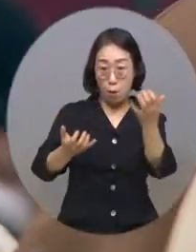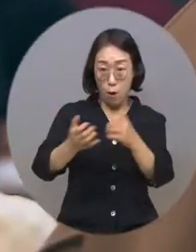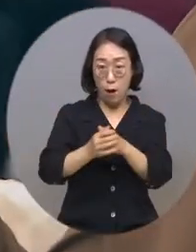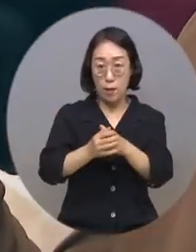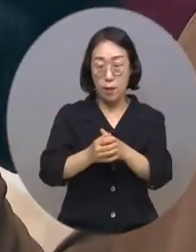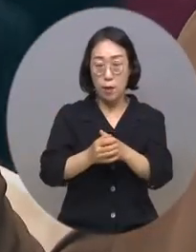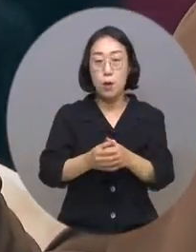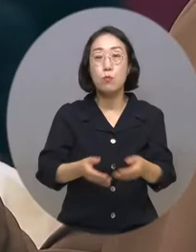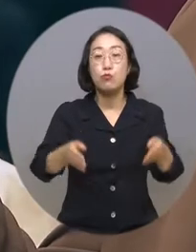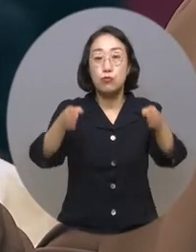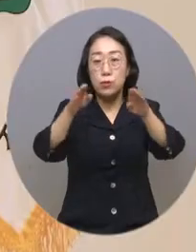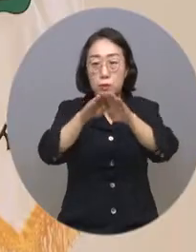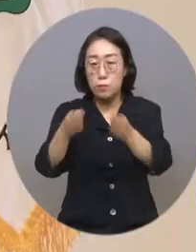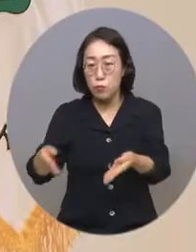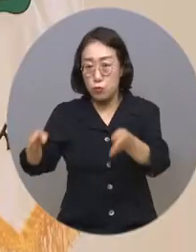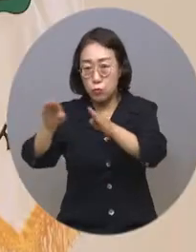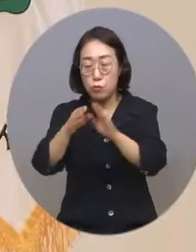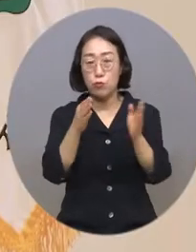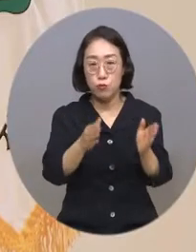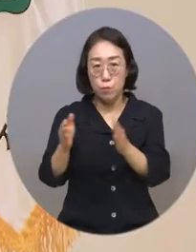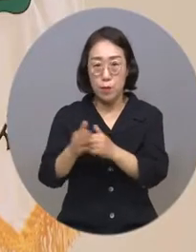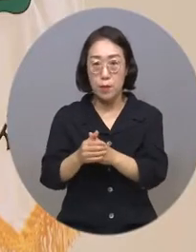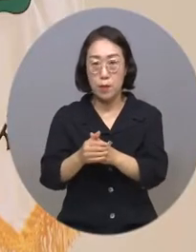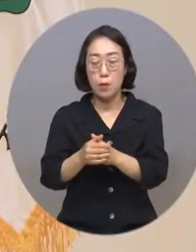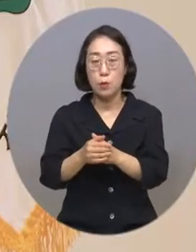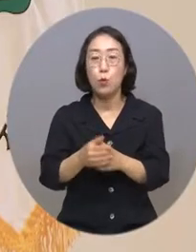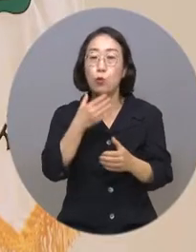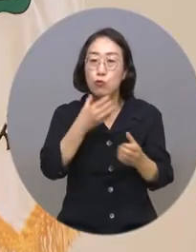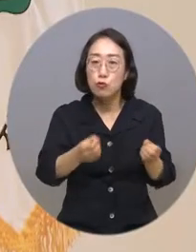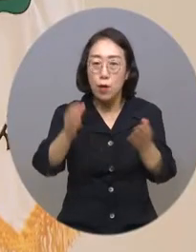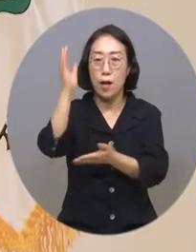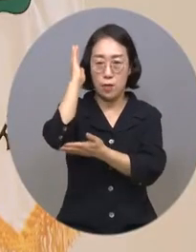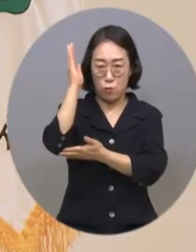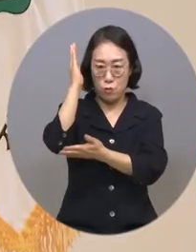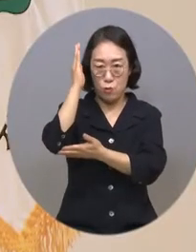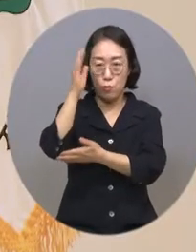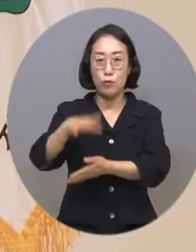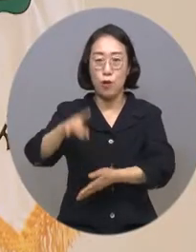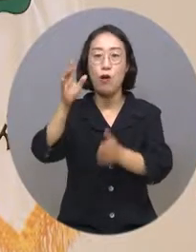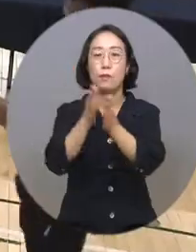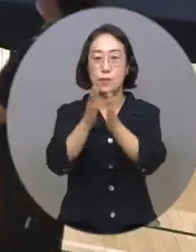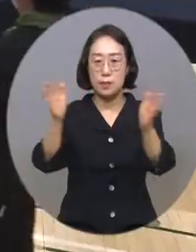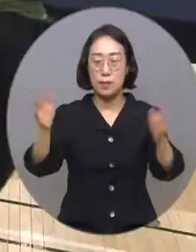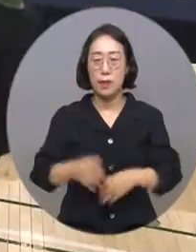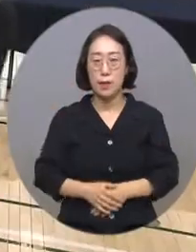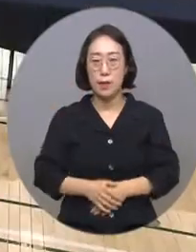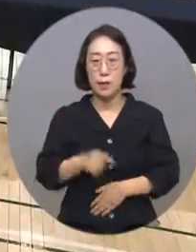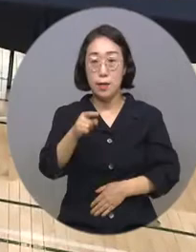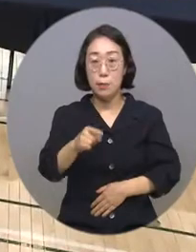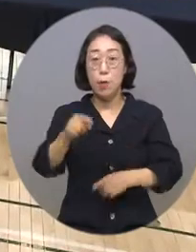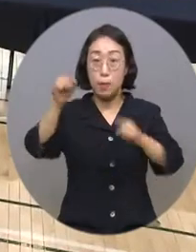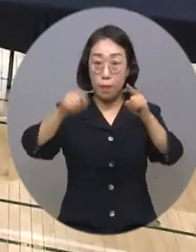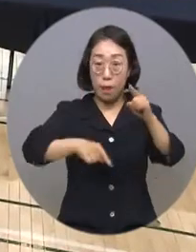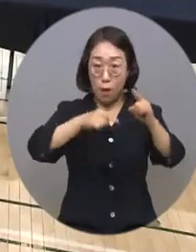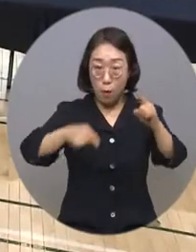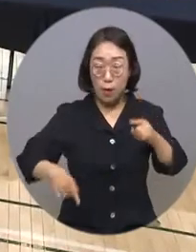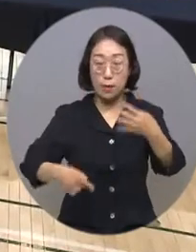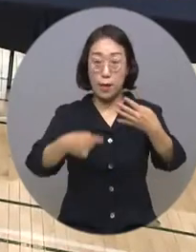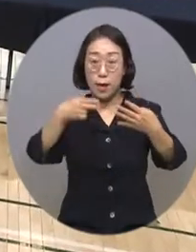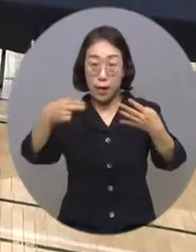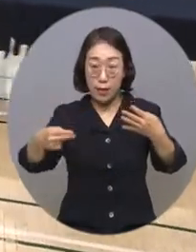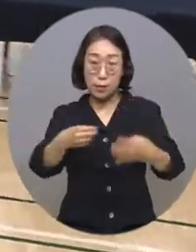준비 전라북도 김관용 도지사의 축하 연설로 막을 열었습니다 이번 대회는 사 이치 위원들이